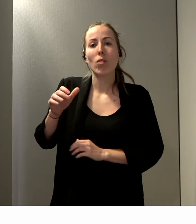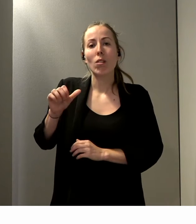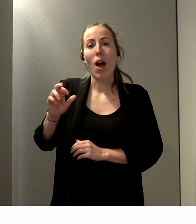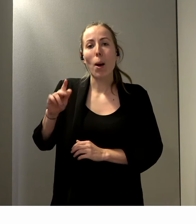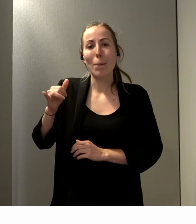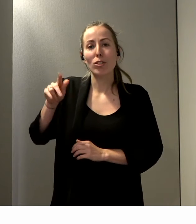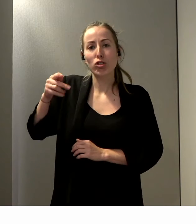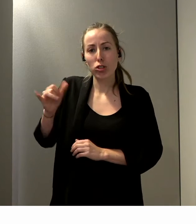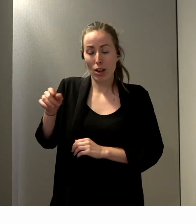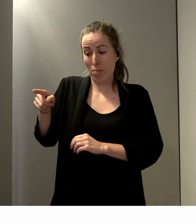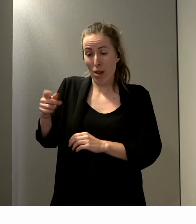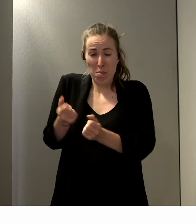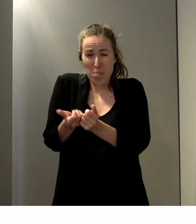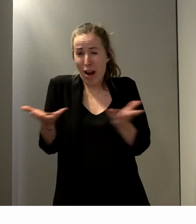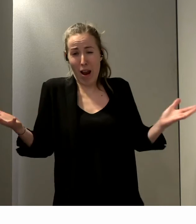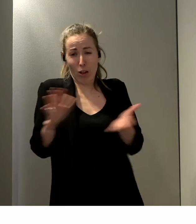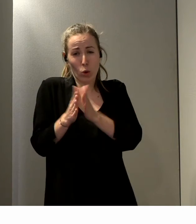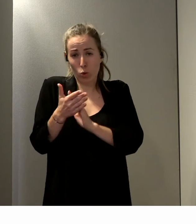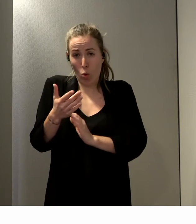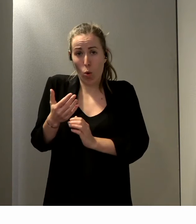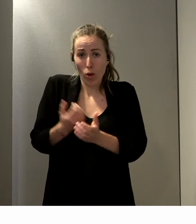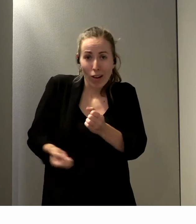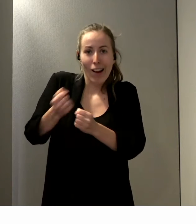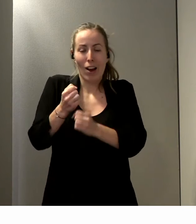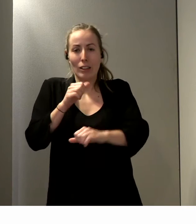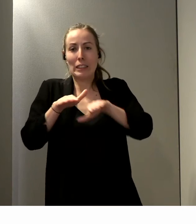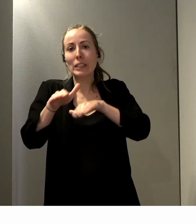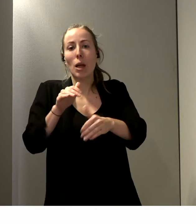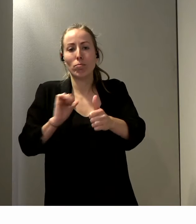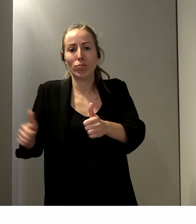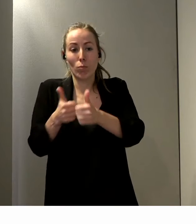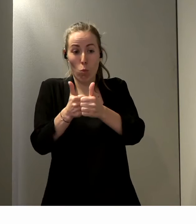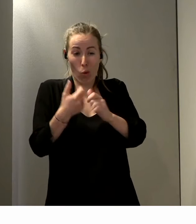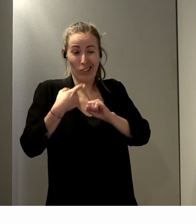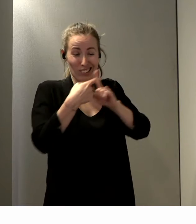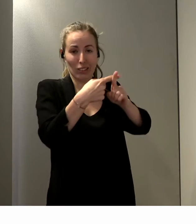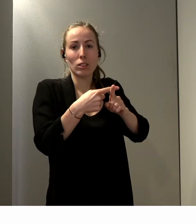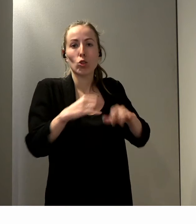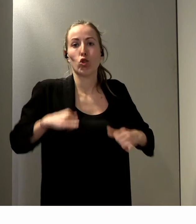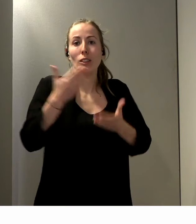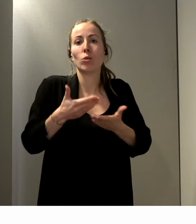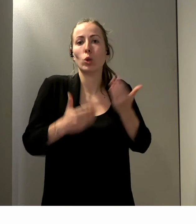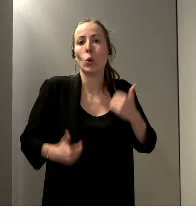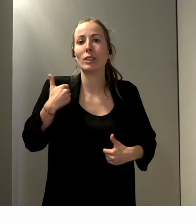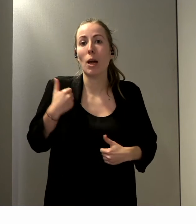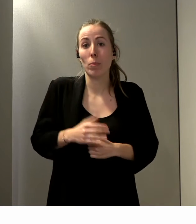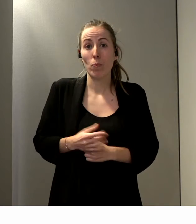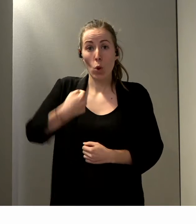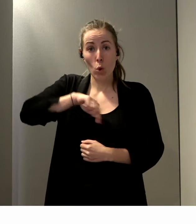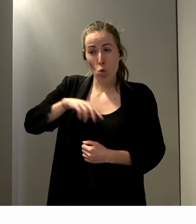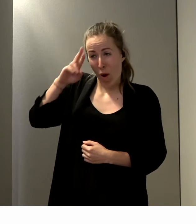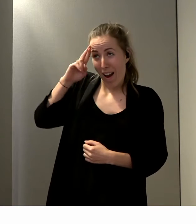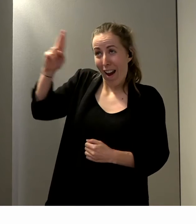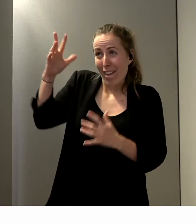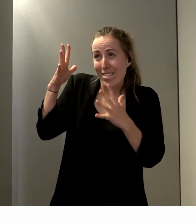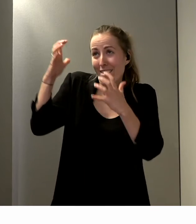il y a beaucoup d'associations qui se sont lancées dans le mentorat pour accompagner plus spécifiquement les jeunes en situation de handicap. Notre rêve et notre objectif, c'est qu'il n'y ait plus un seul